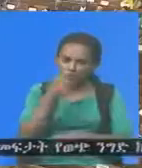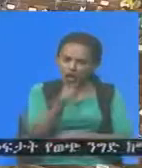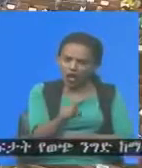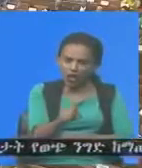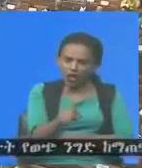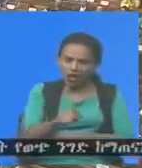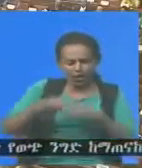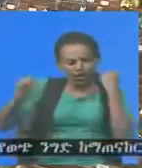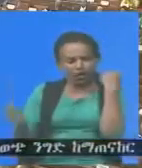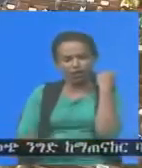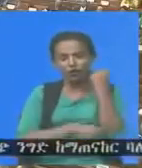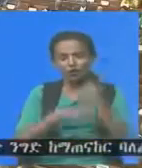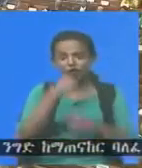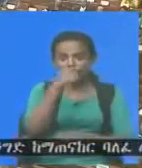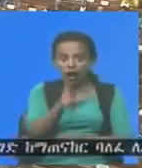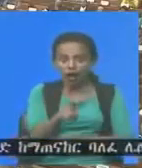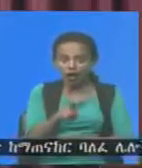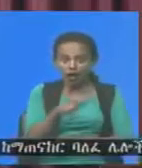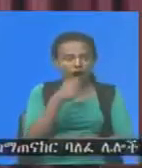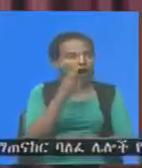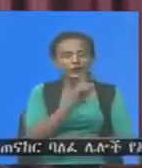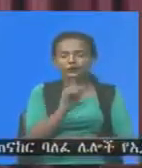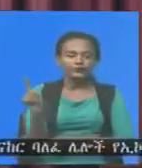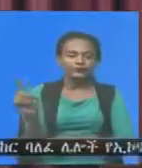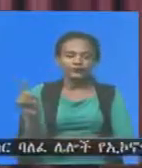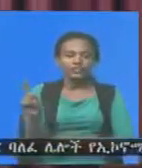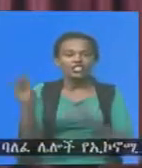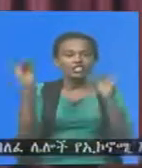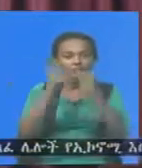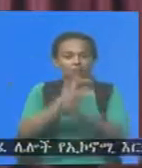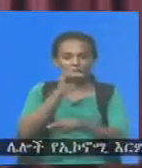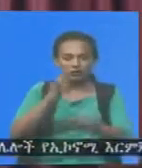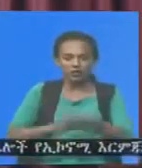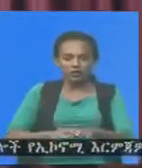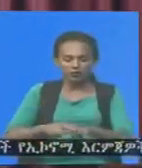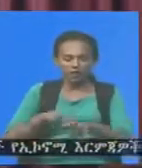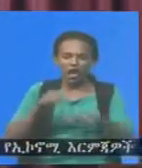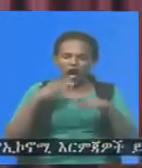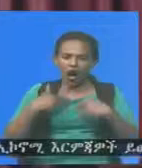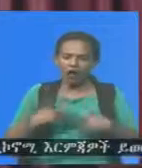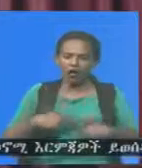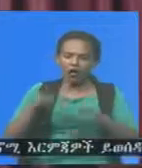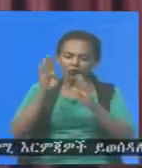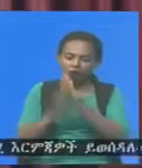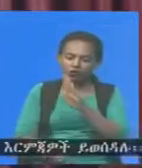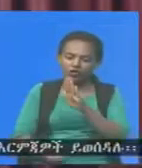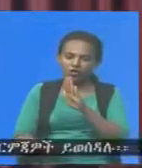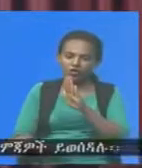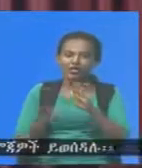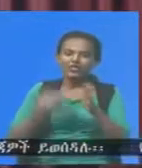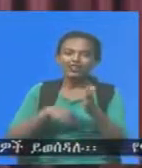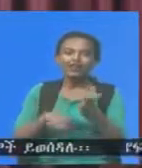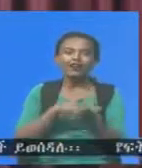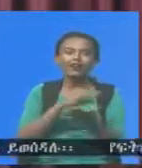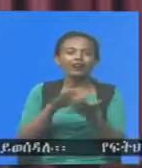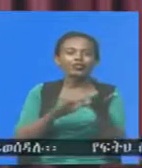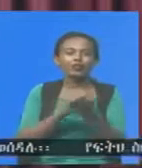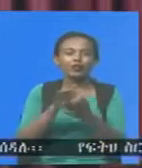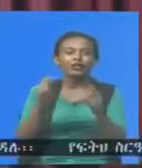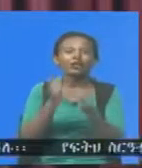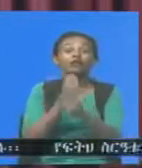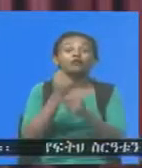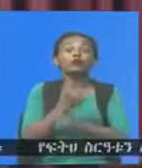አይልም። መግረፍ ጨለማ ቤት ማስቀመጥ አካል ማጉደል የኛ ያሸባሪነት ተግባር